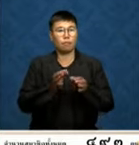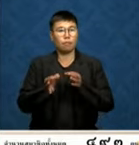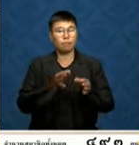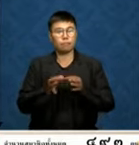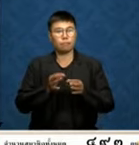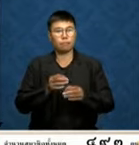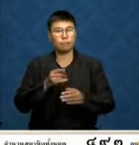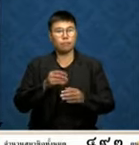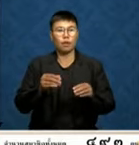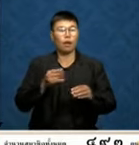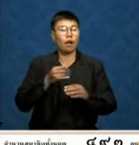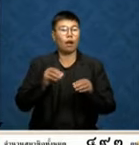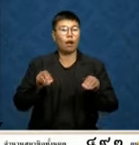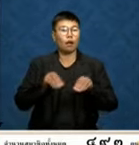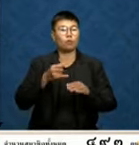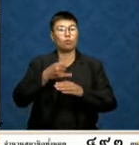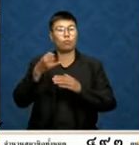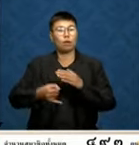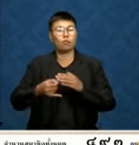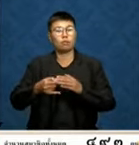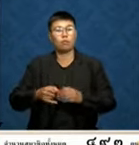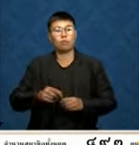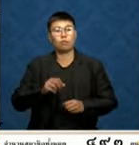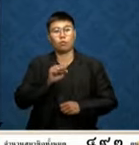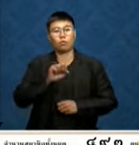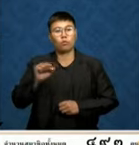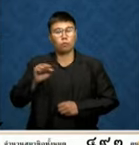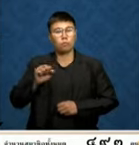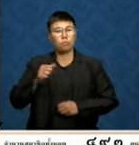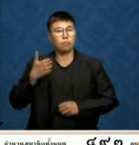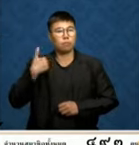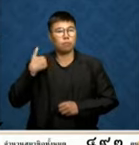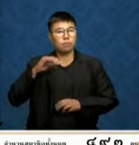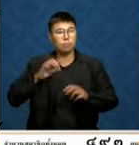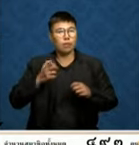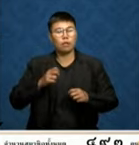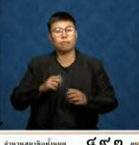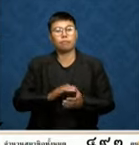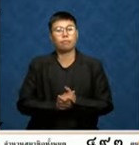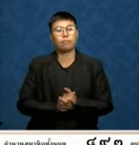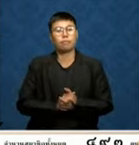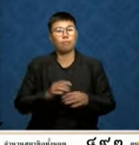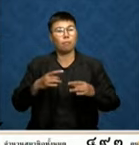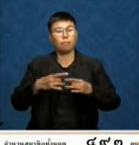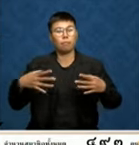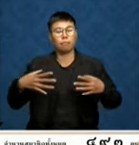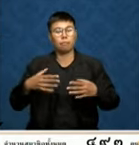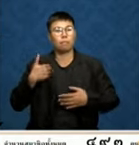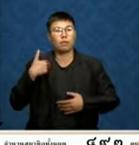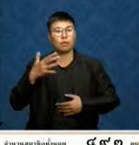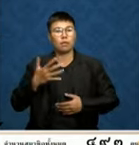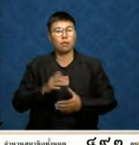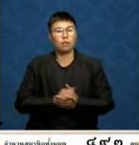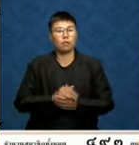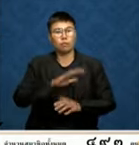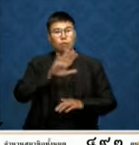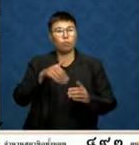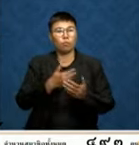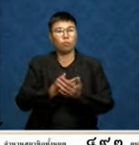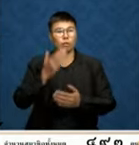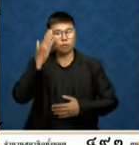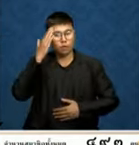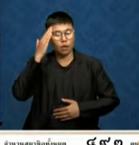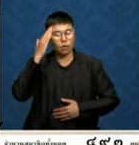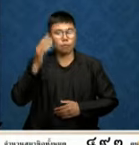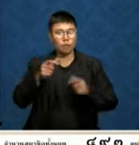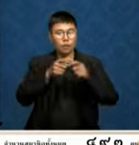ว้สมาชิกไม่มีประเด็นที่จะติดใจต่อไปก็ถือว่าที่ประชุมนี้นะครับรับทราบร